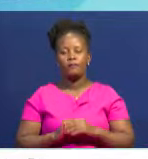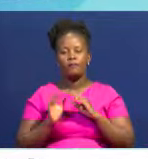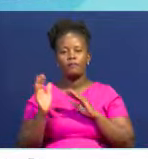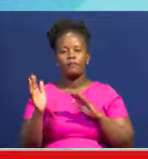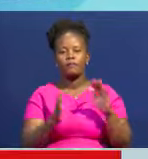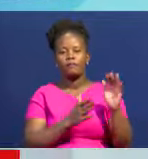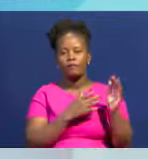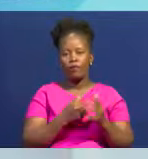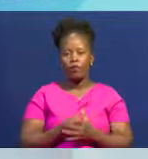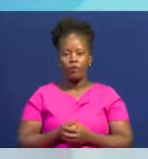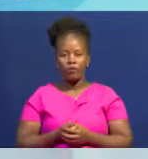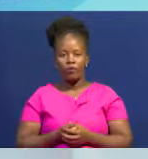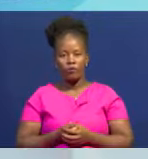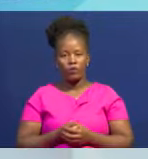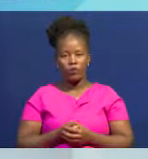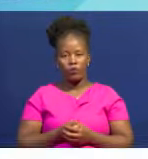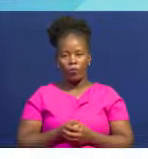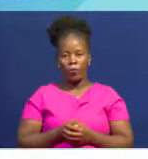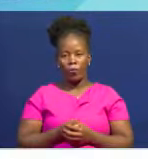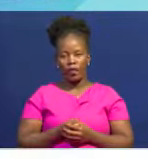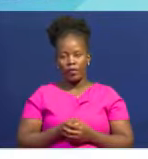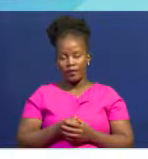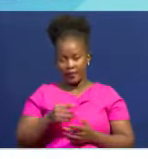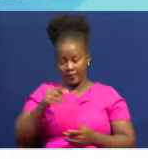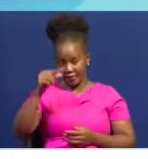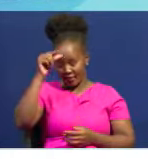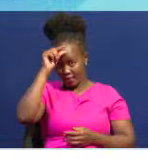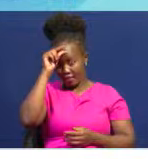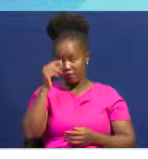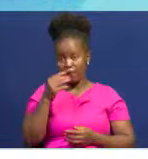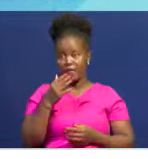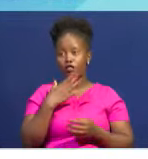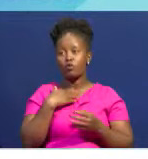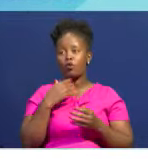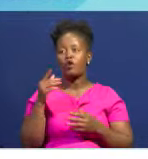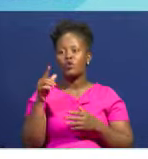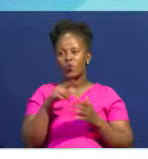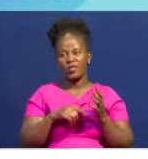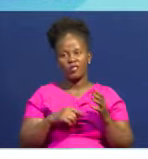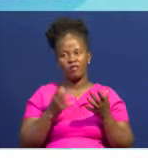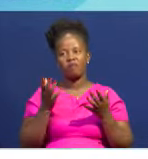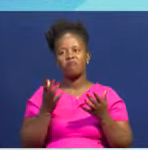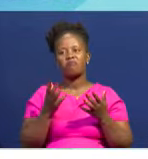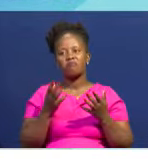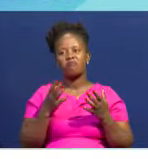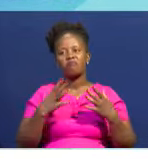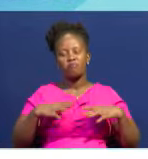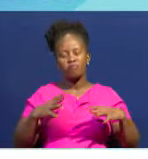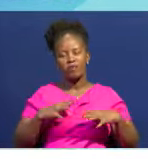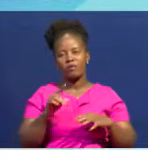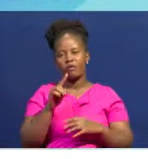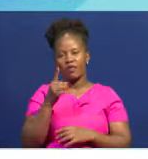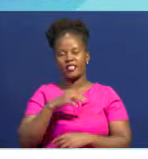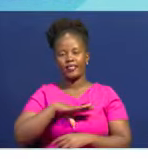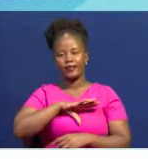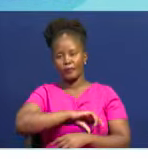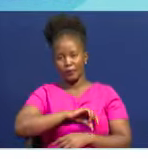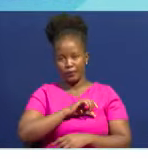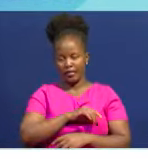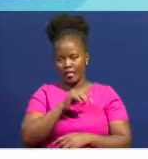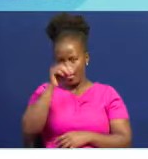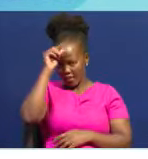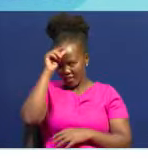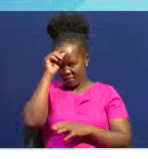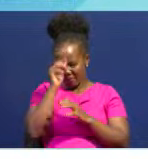Kwingineko, serikali inawataka Wakenya wa mapato ya wastani kuwa na subira huku serikali ikitekeleza mageuzi ya